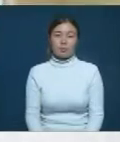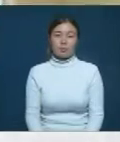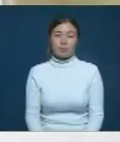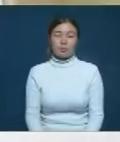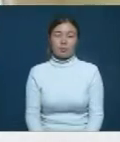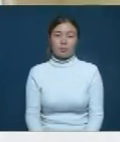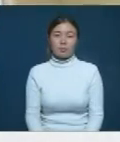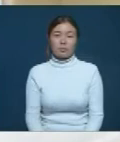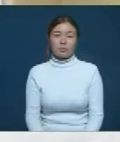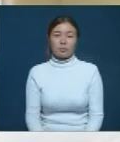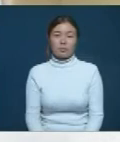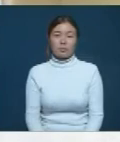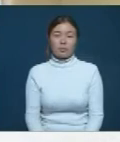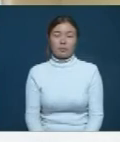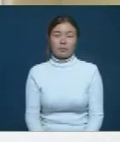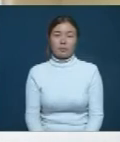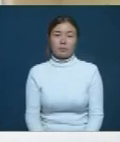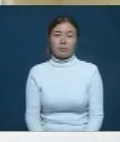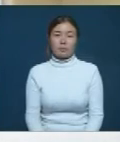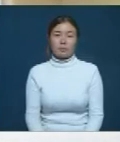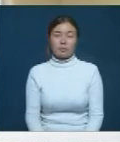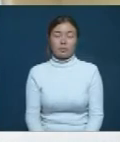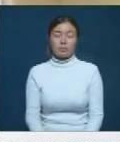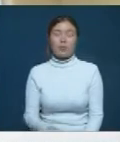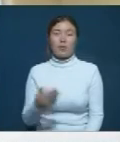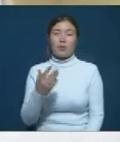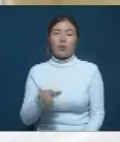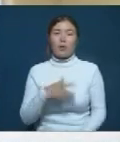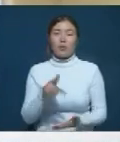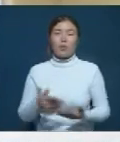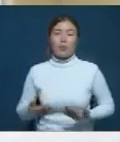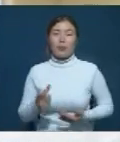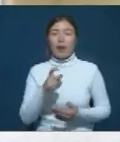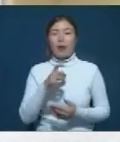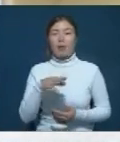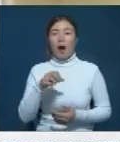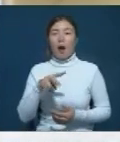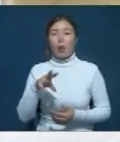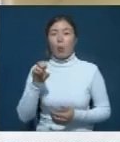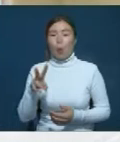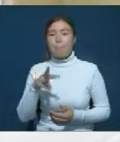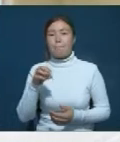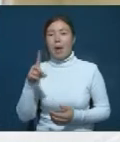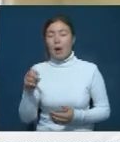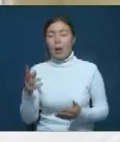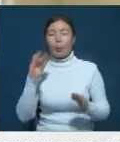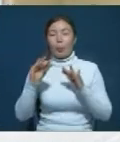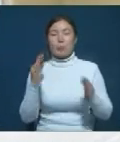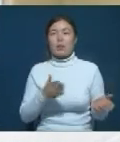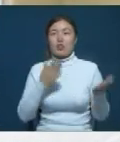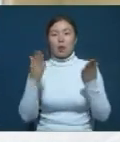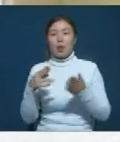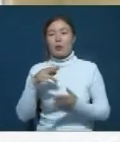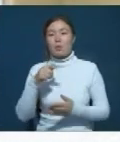Приглашаем жителей Актау посетить выставку «Эталон меха». Ақтау қаласының тұрғындарын «Эталон меха» көрмесінен шақырамыз. Барлық өнімдер